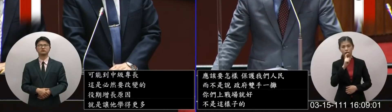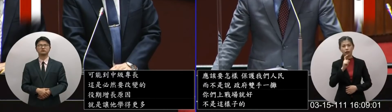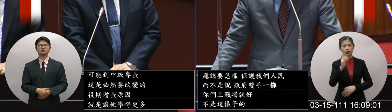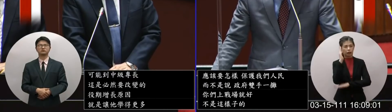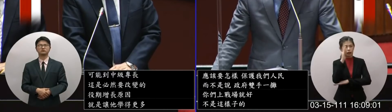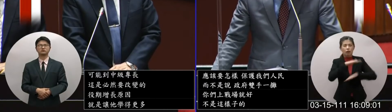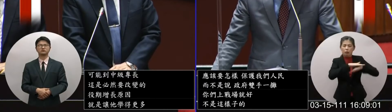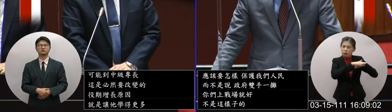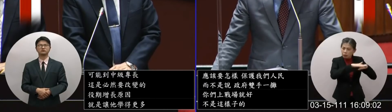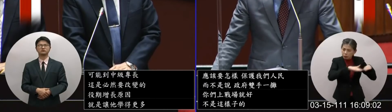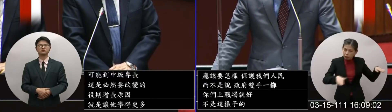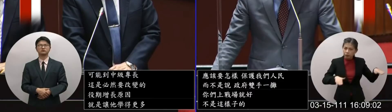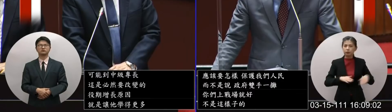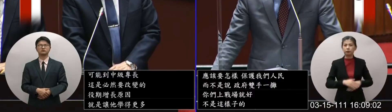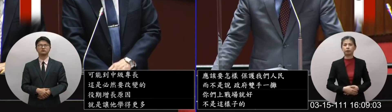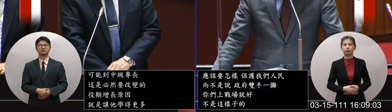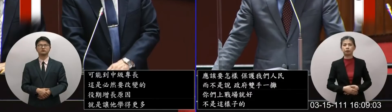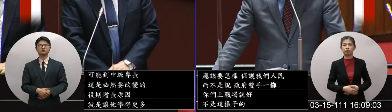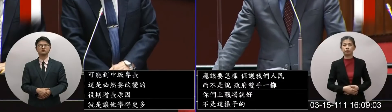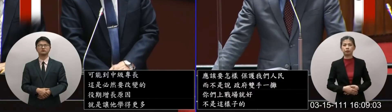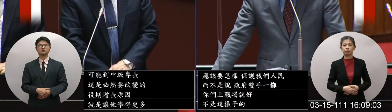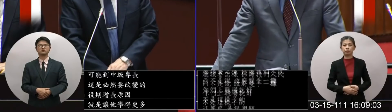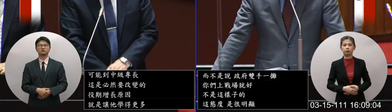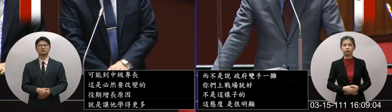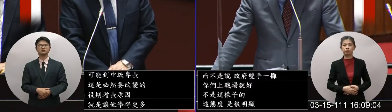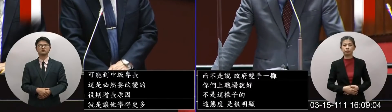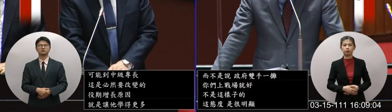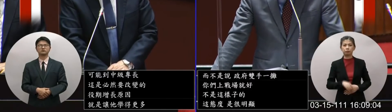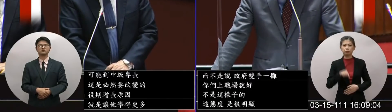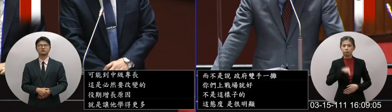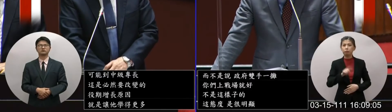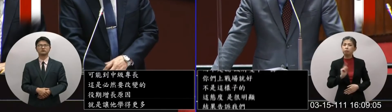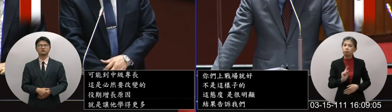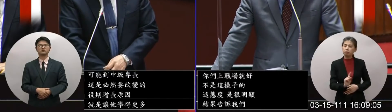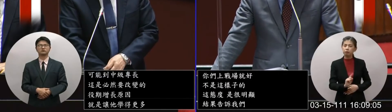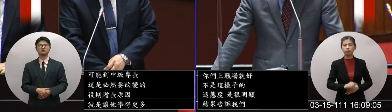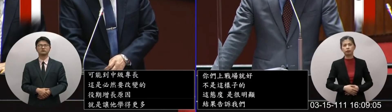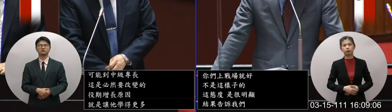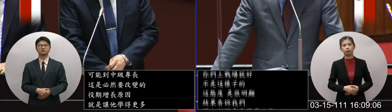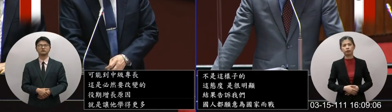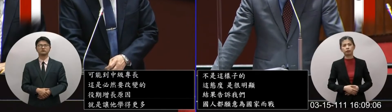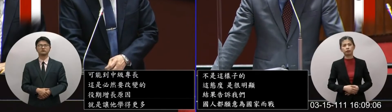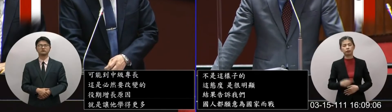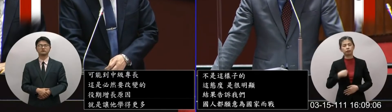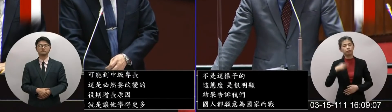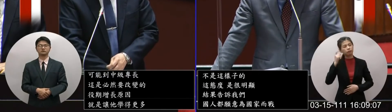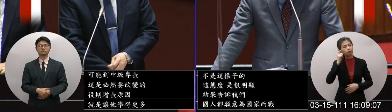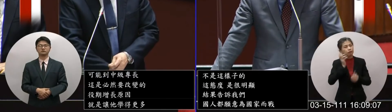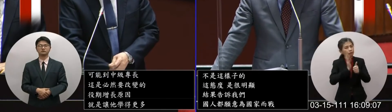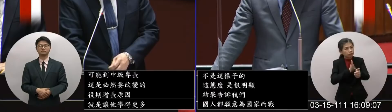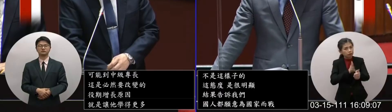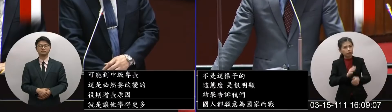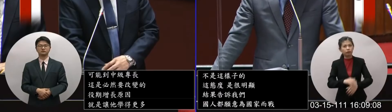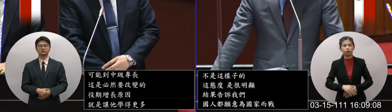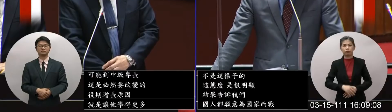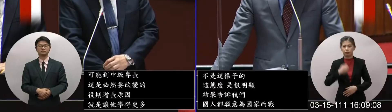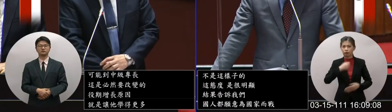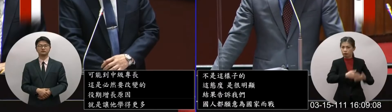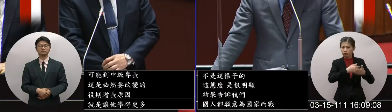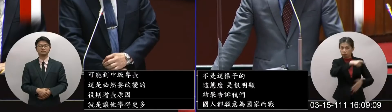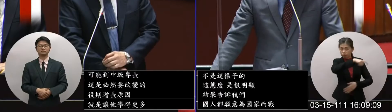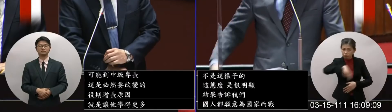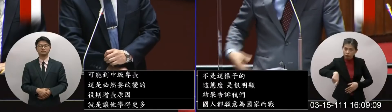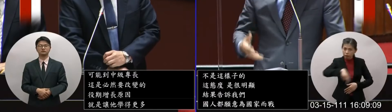和平啊，那这问题就是在于哪里呢？接下来就是我想请教的，我们两岸的关